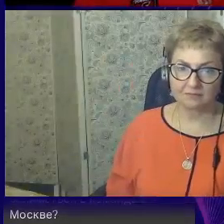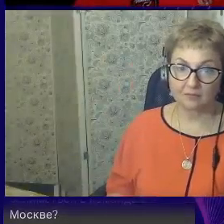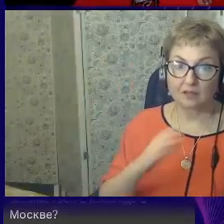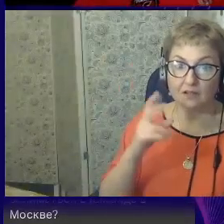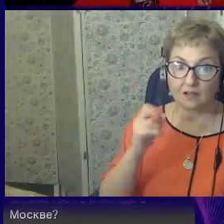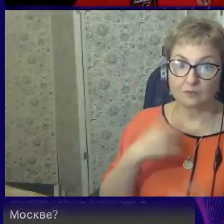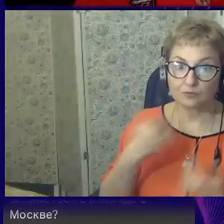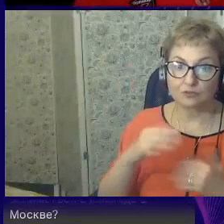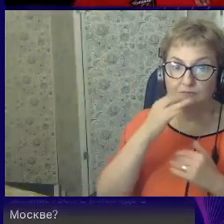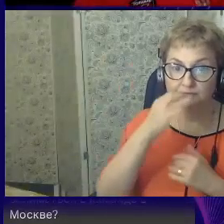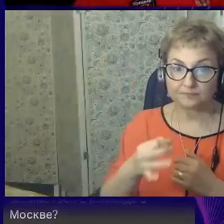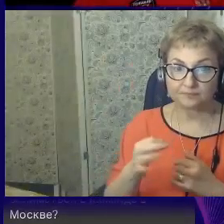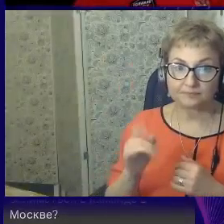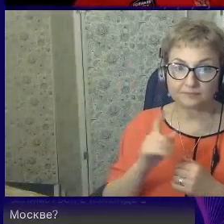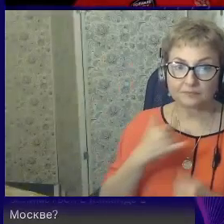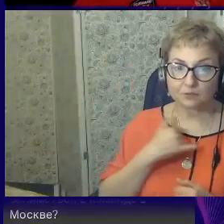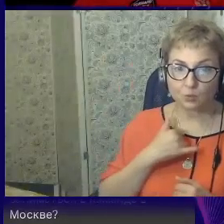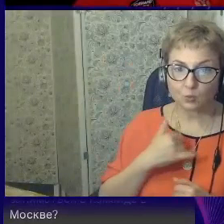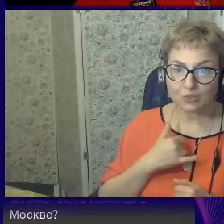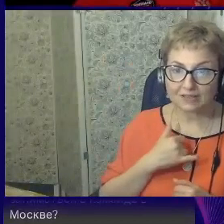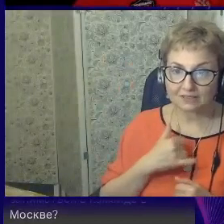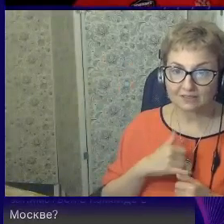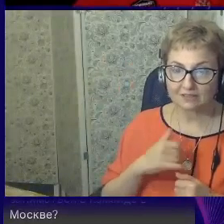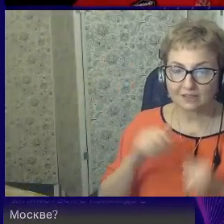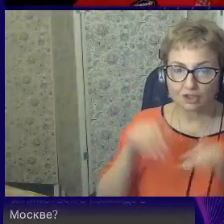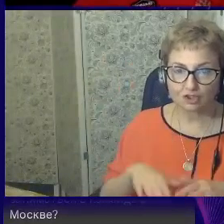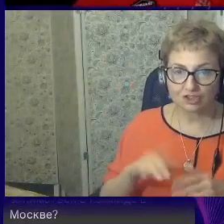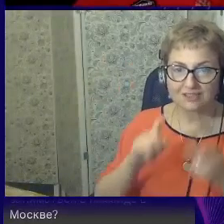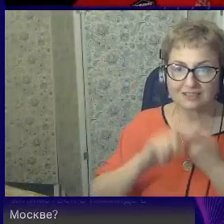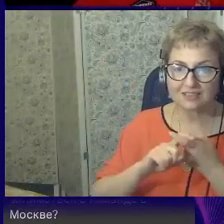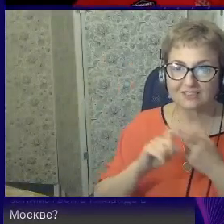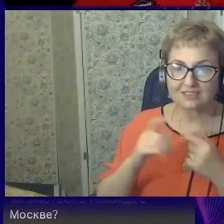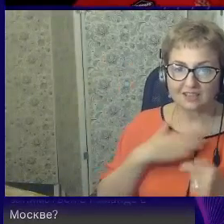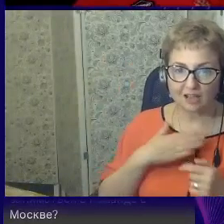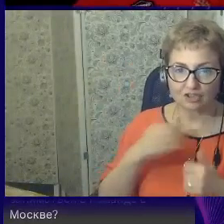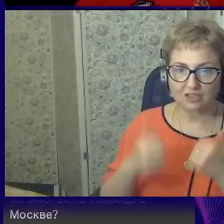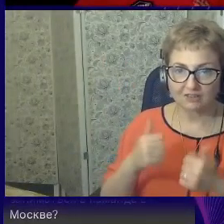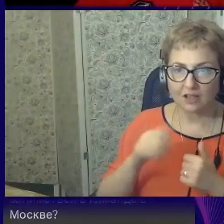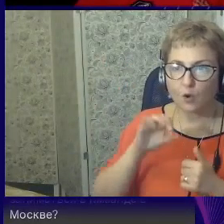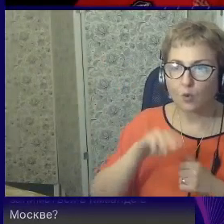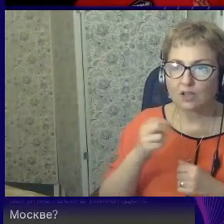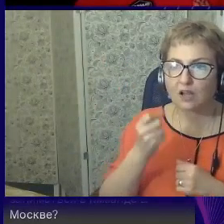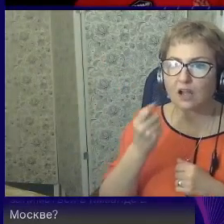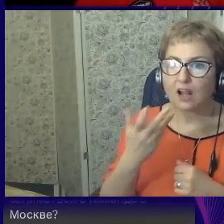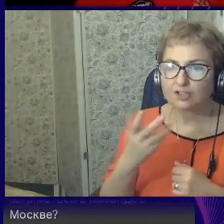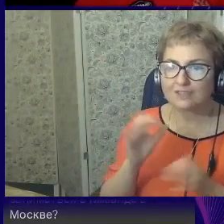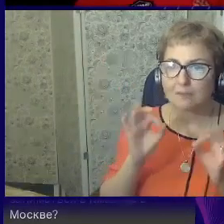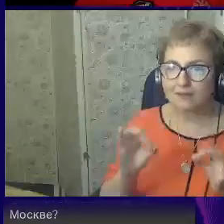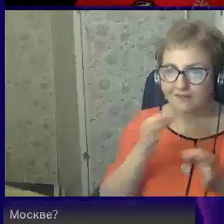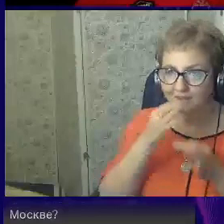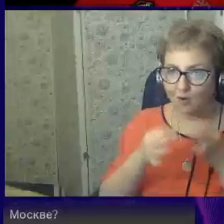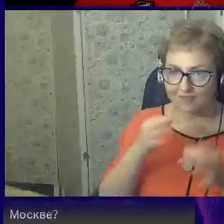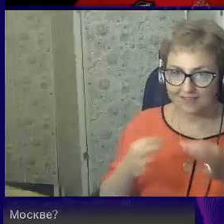Ну и как я сказала, что у нас решение зависит на наших соревнованиях от количества